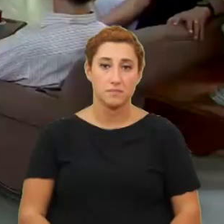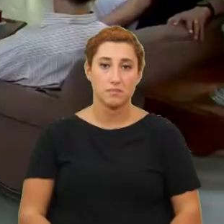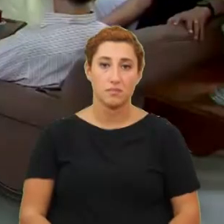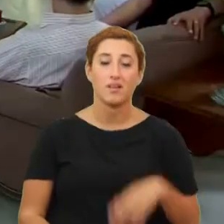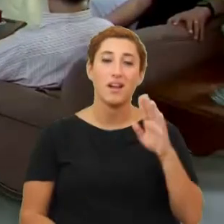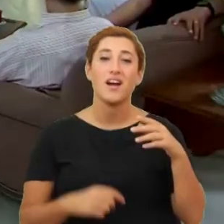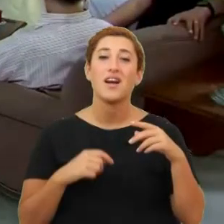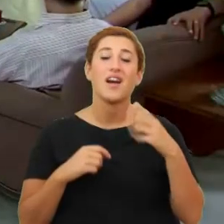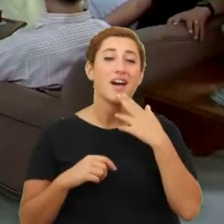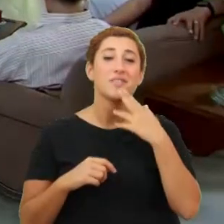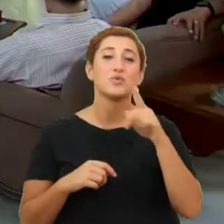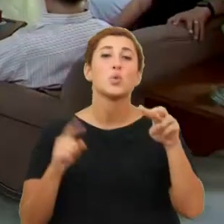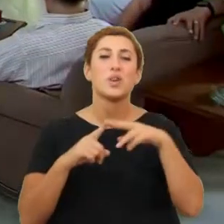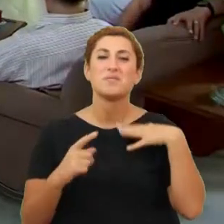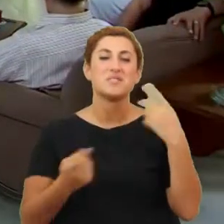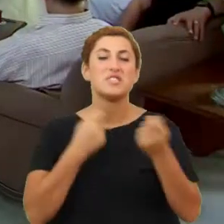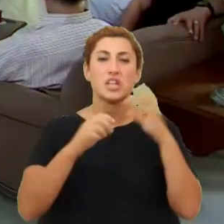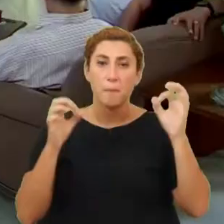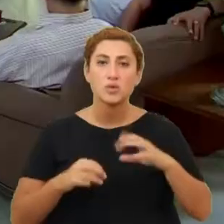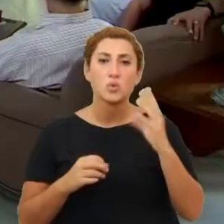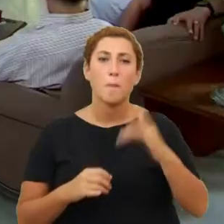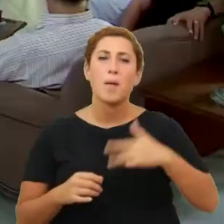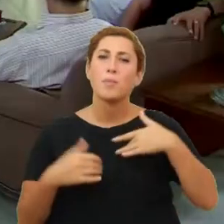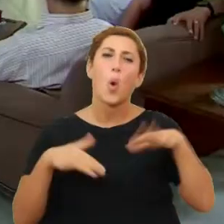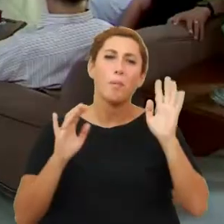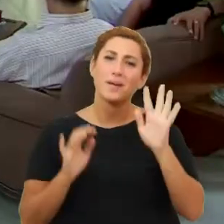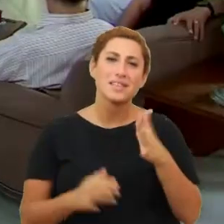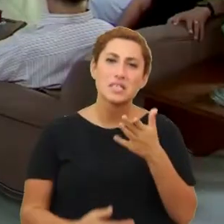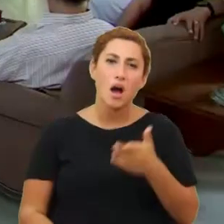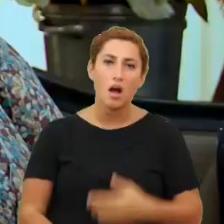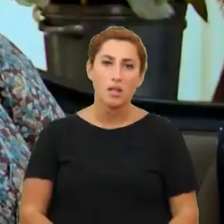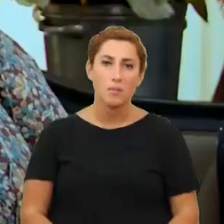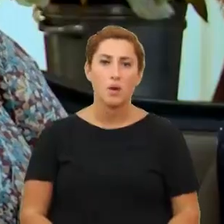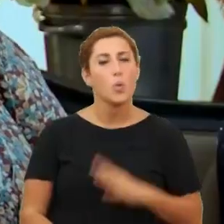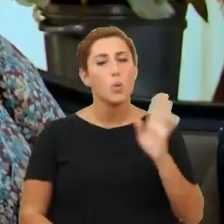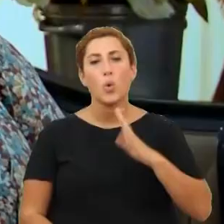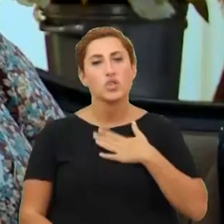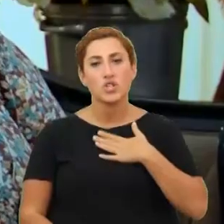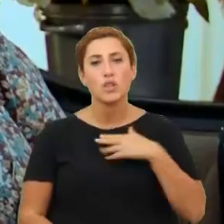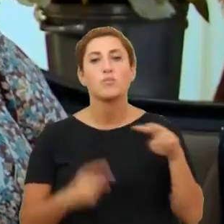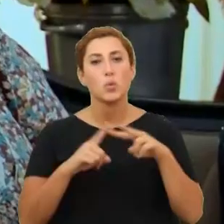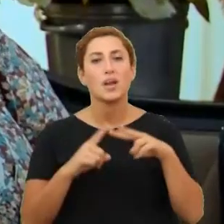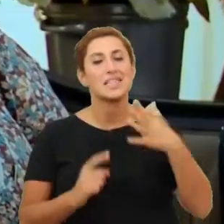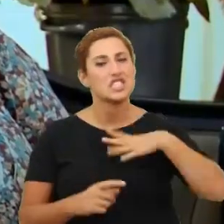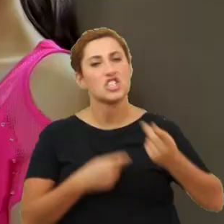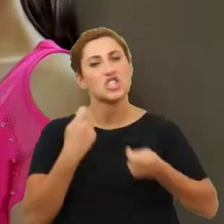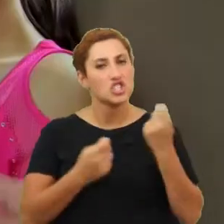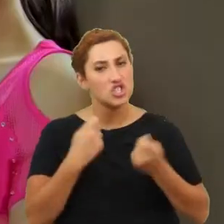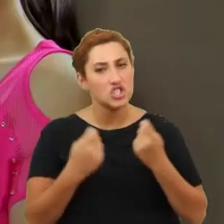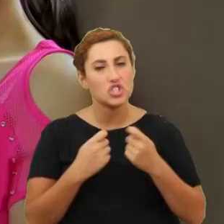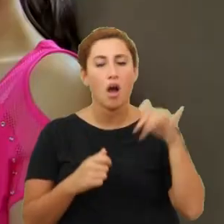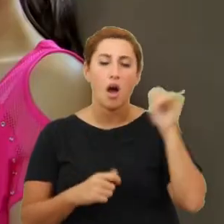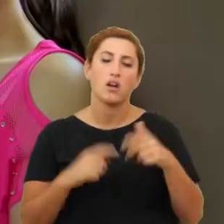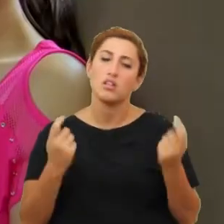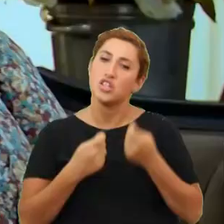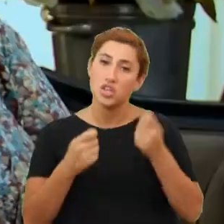Badire Hanımcığım, Nurhan'ın bizim şirkette çalışmasına pek memnun olmadınız galiba. Yok canım. Nurhan istediği işte